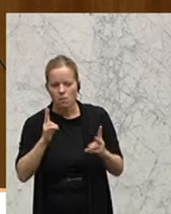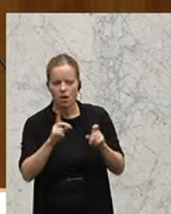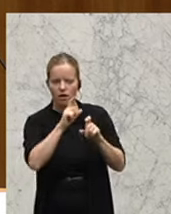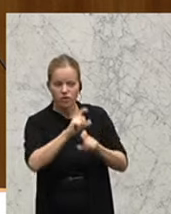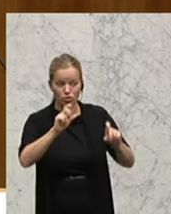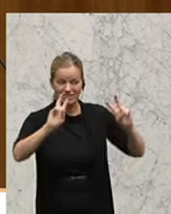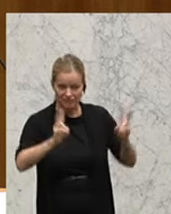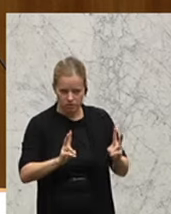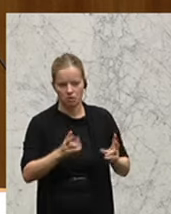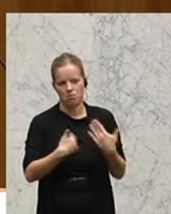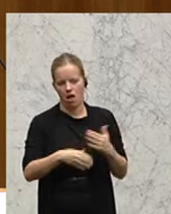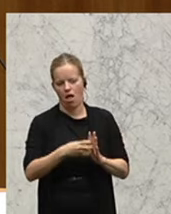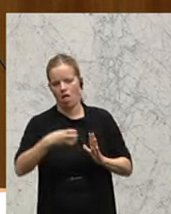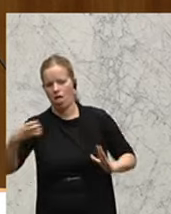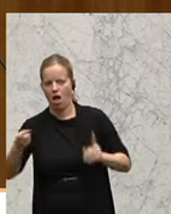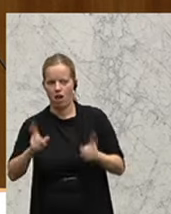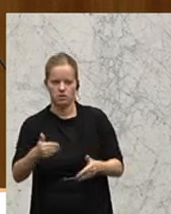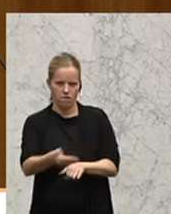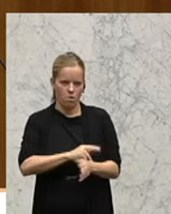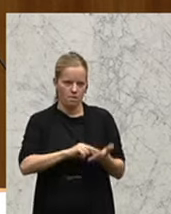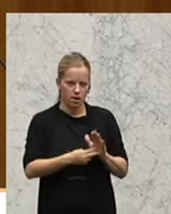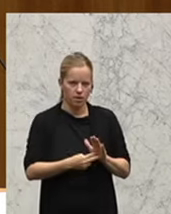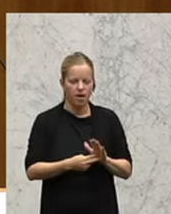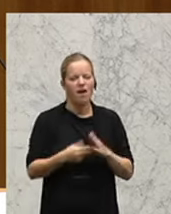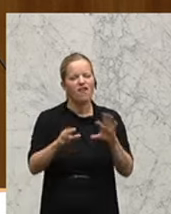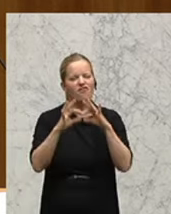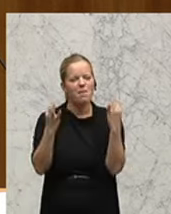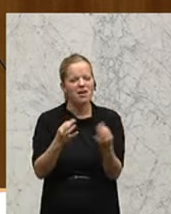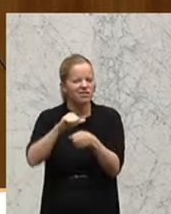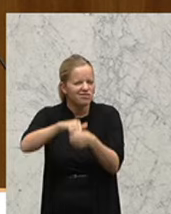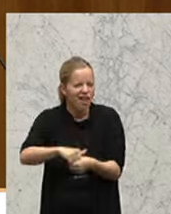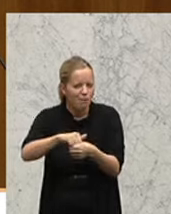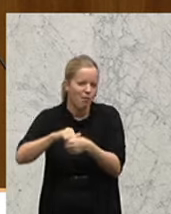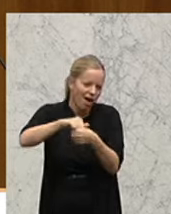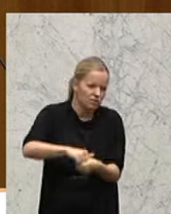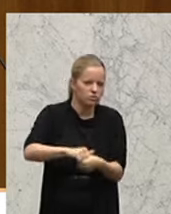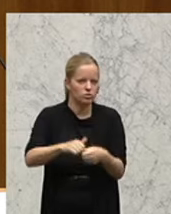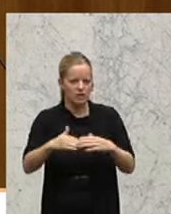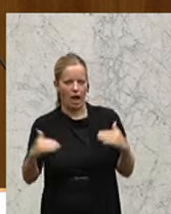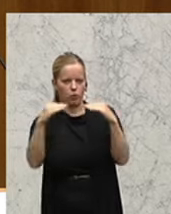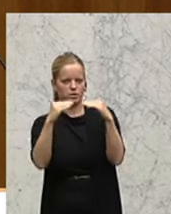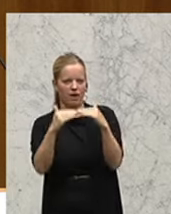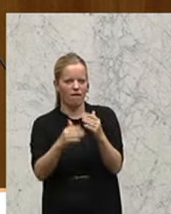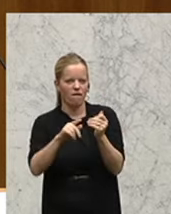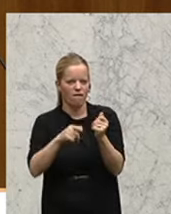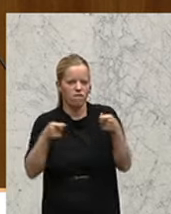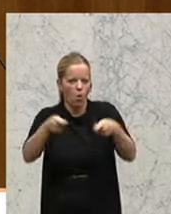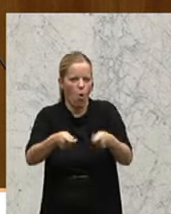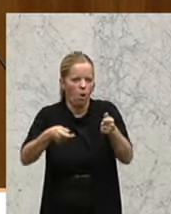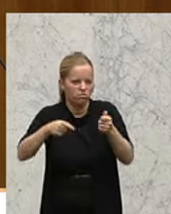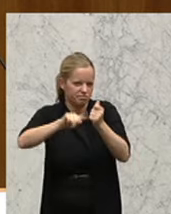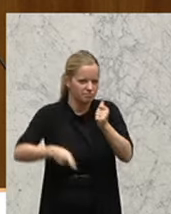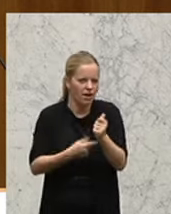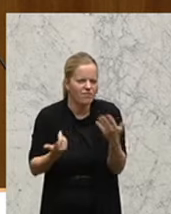einmal müsste, wäre anzuschauen, was zahlt denn der Familienlastenausgleichsfonds? Gehört das dort hinein, was der finanziert? Und da nehme ich jetzt nur